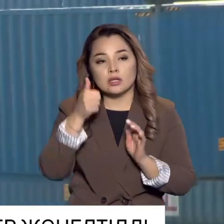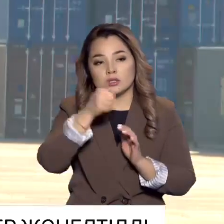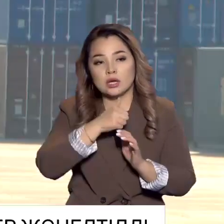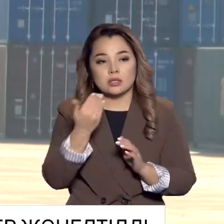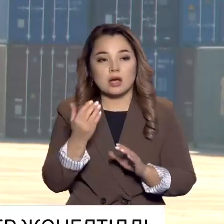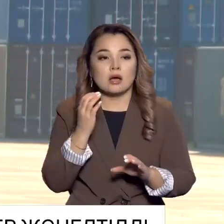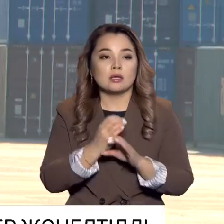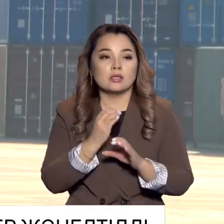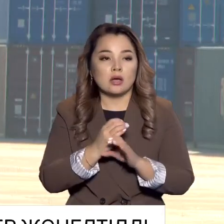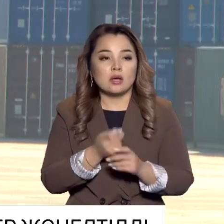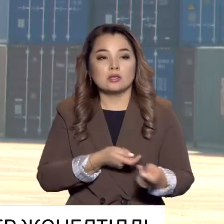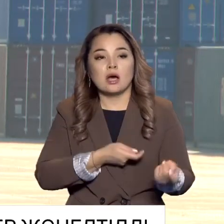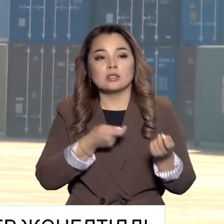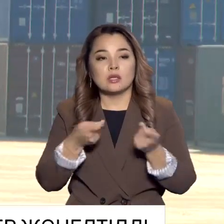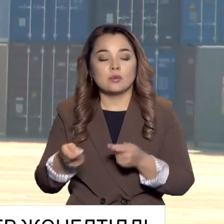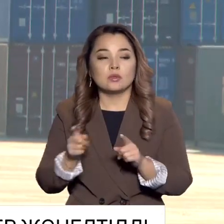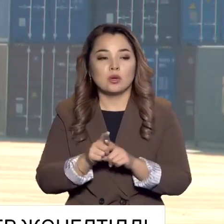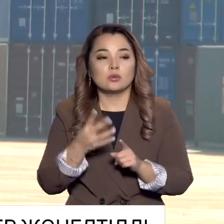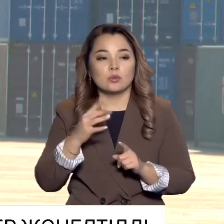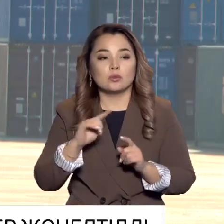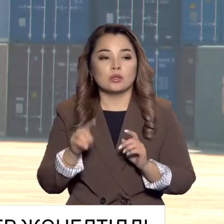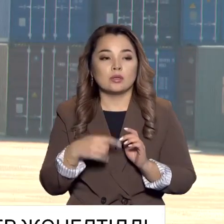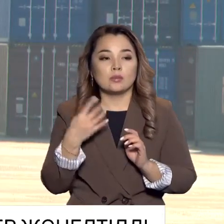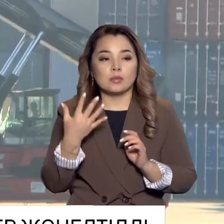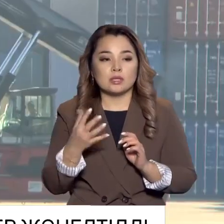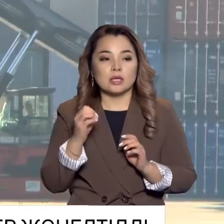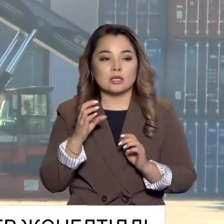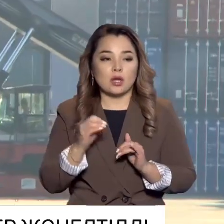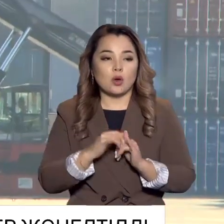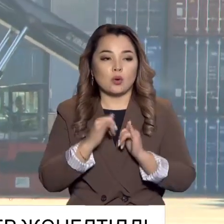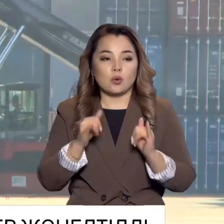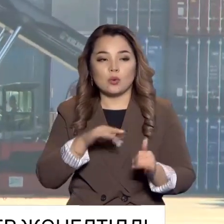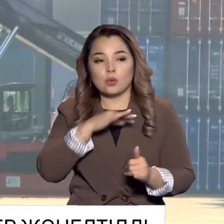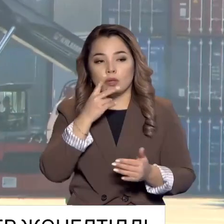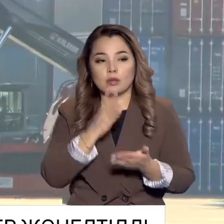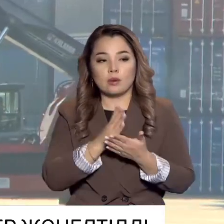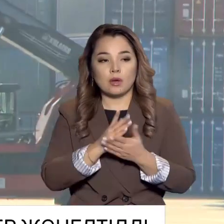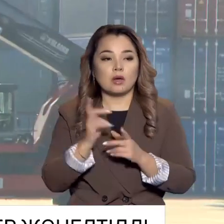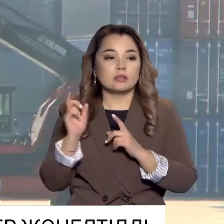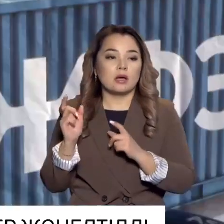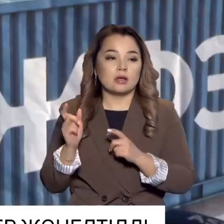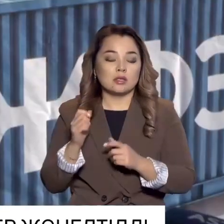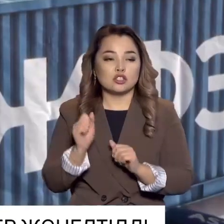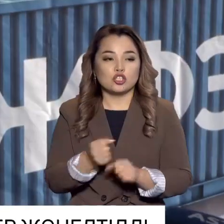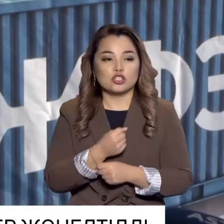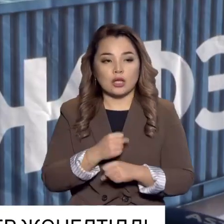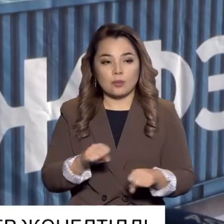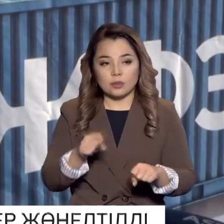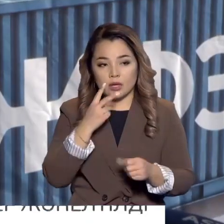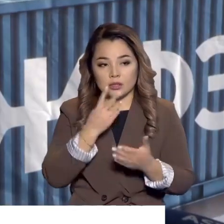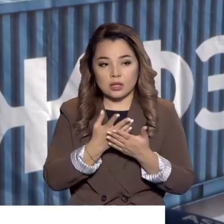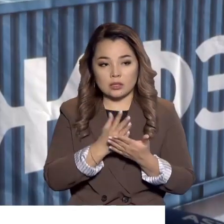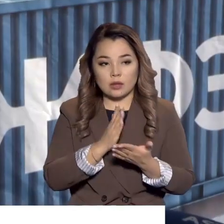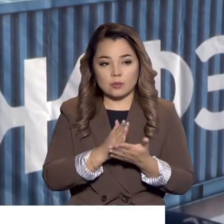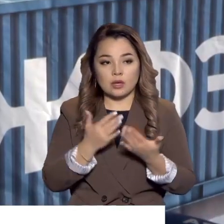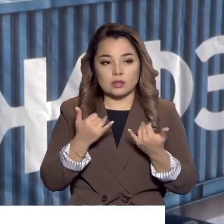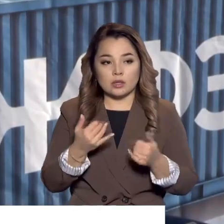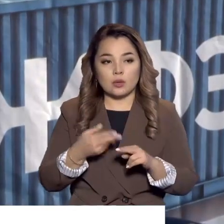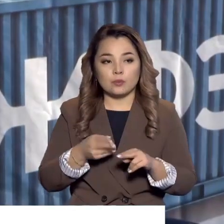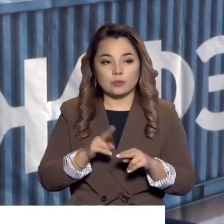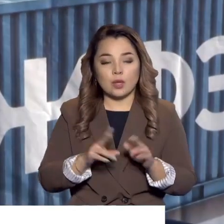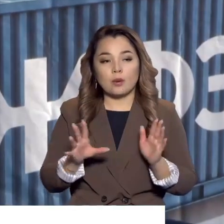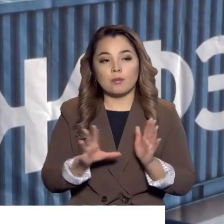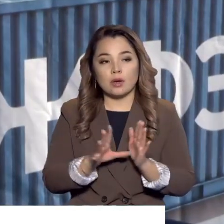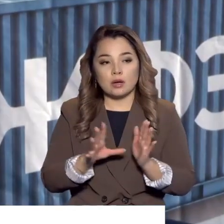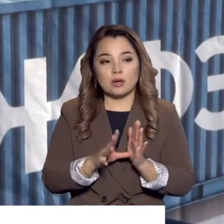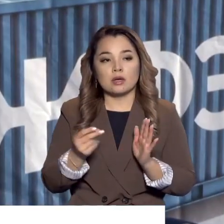транзиттік контейнер тасымалдау көлемі 4,5 есе көбейген. Тасымалдың жылдамдылығы және де